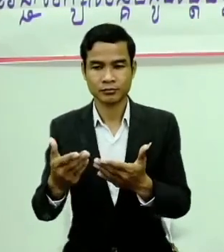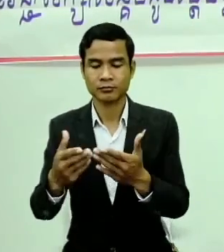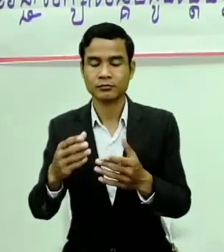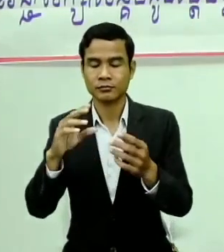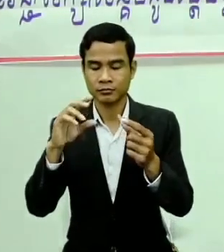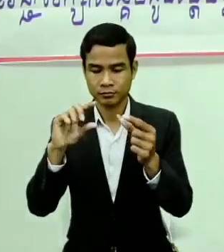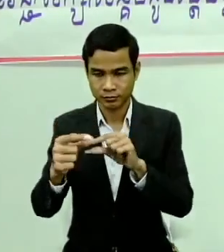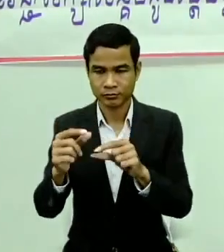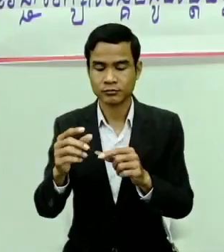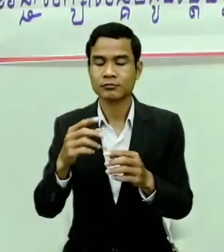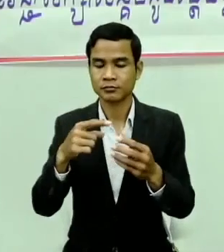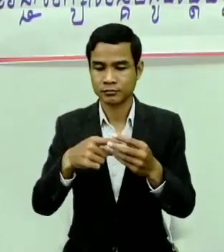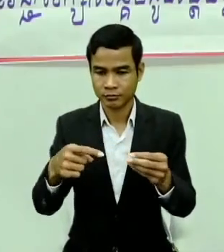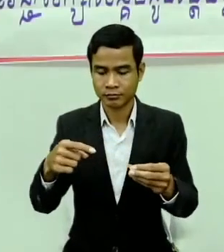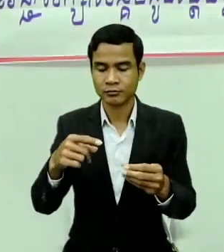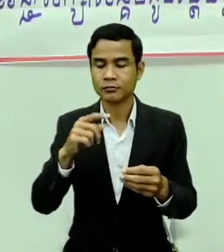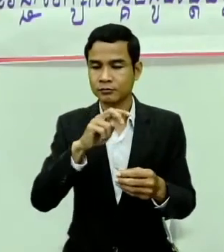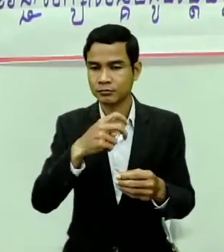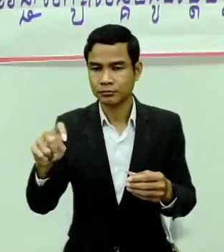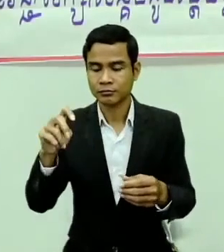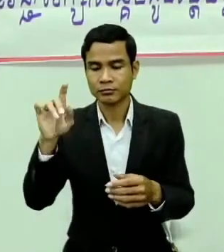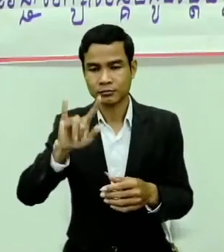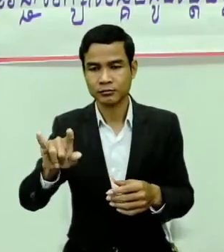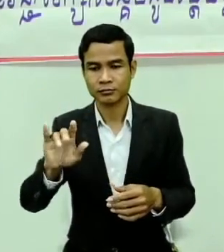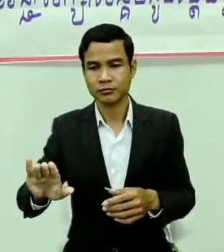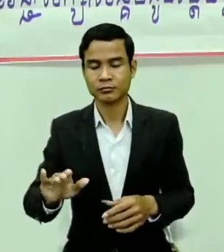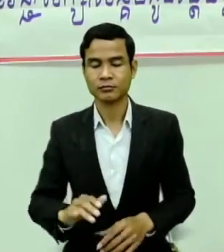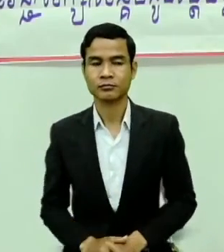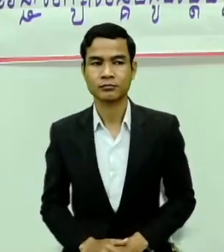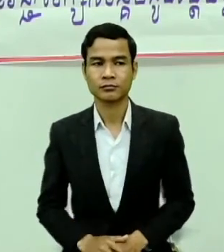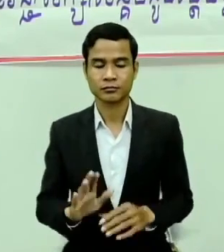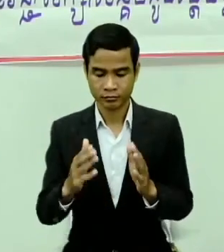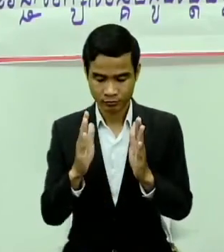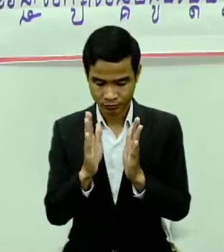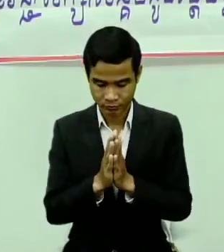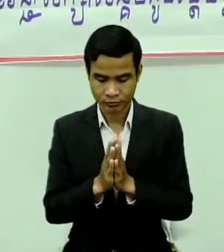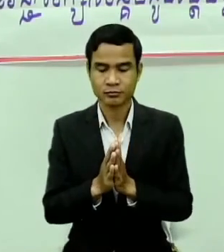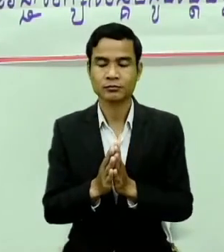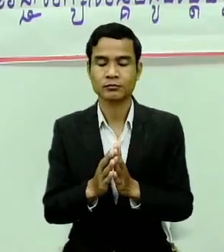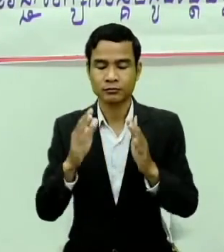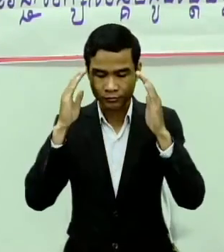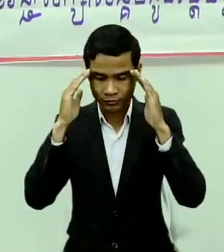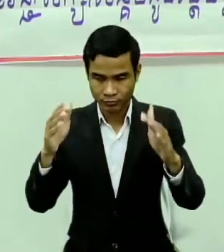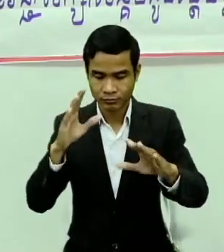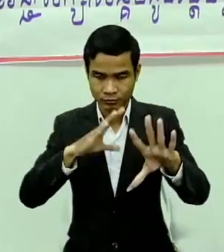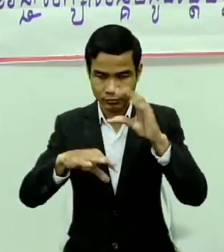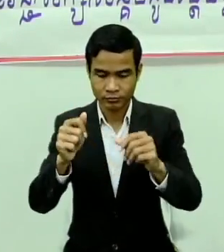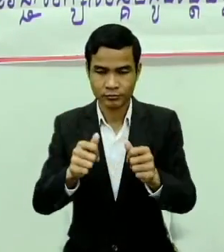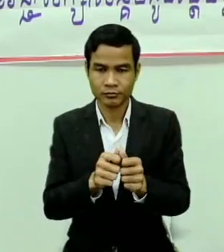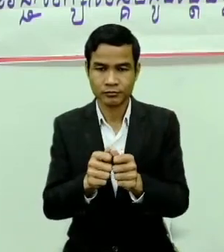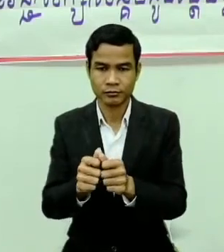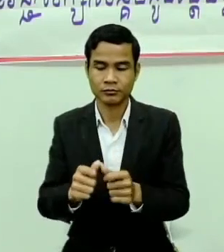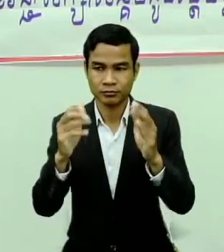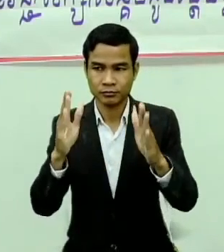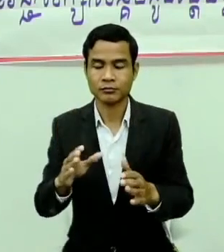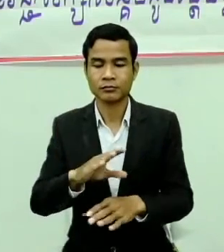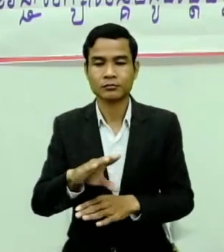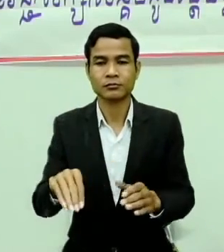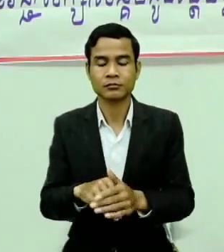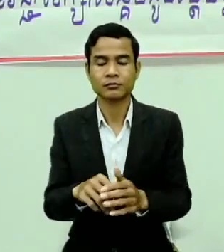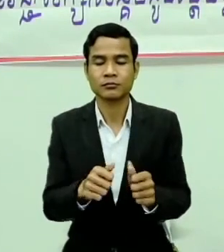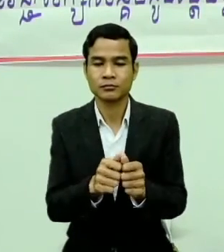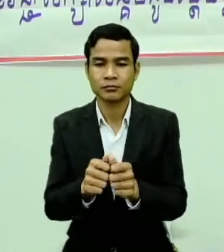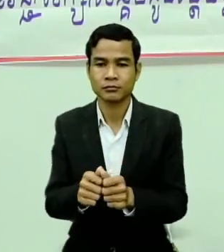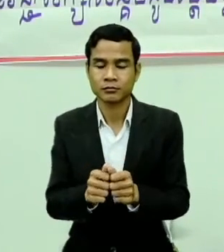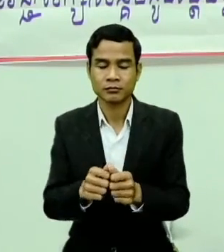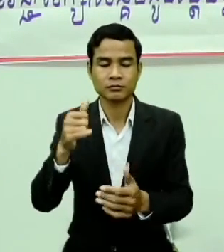bà bịch bò khiểu. Chà. Học con xâm rạp ca cho ruông sắc xa bì chồng ngài chì mùi nâng nẹ cử nửa thằng ngày